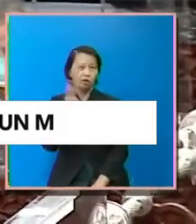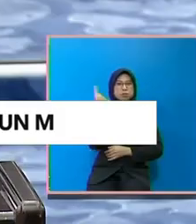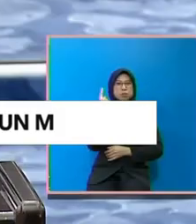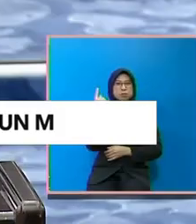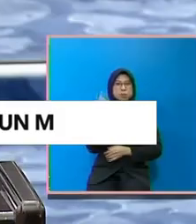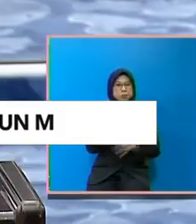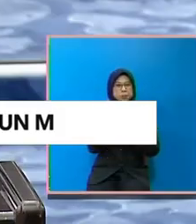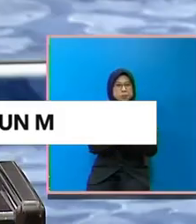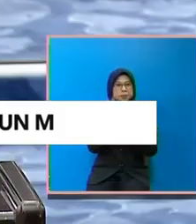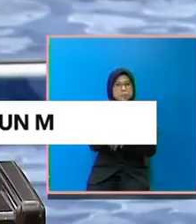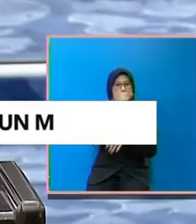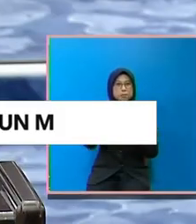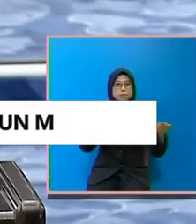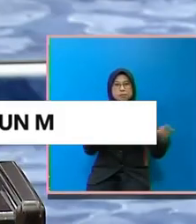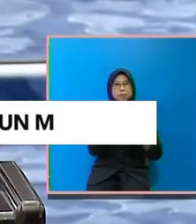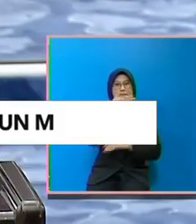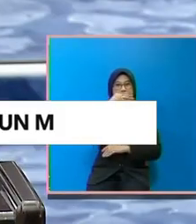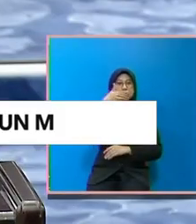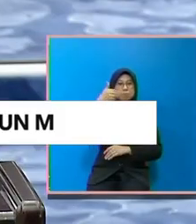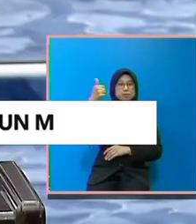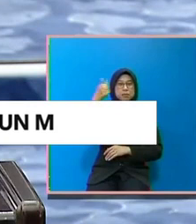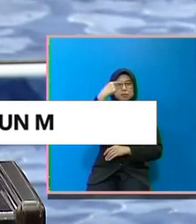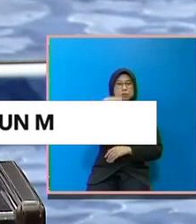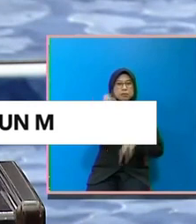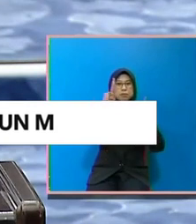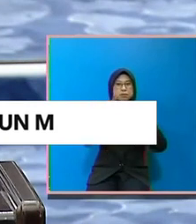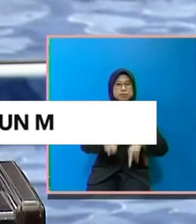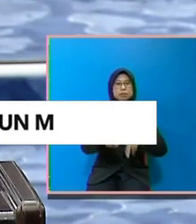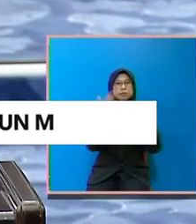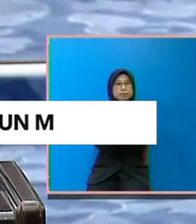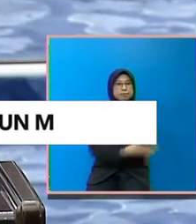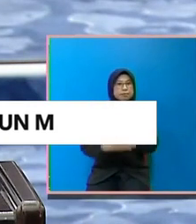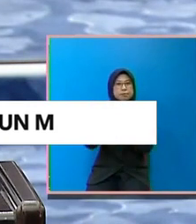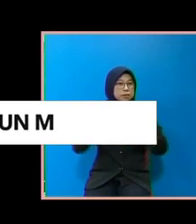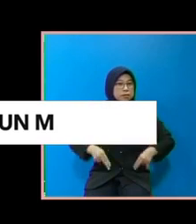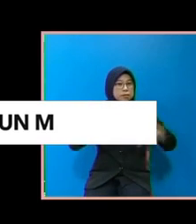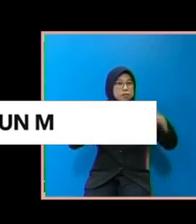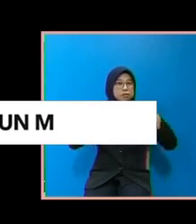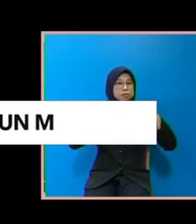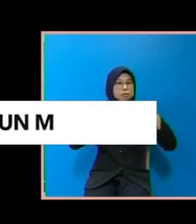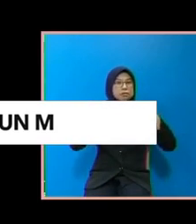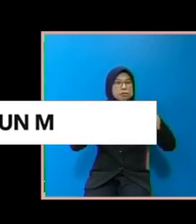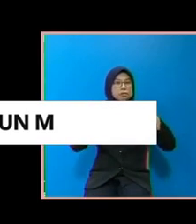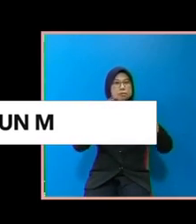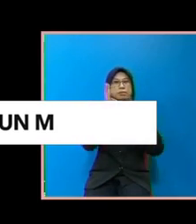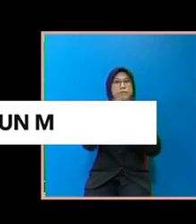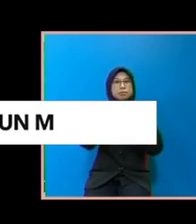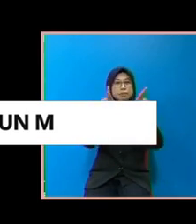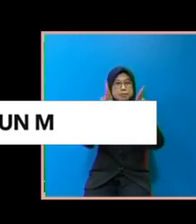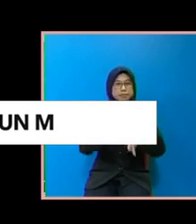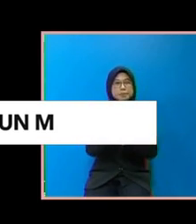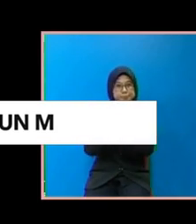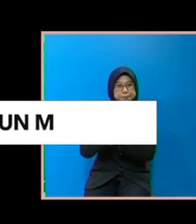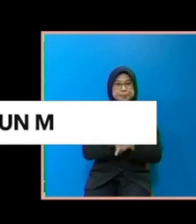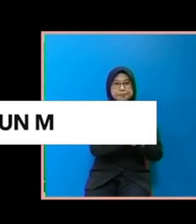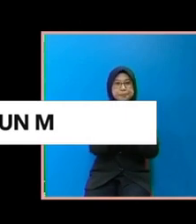mengakui kerajaan sini ada bukanlah kerajaan yang sempurna namun katanya kerajaan pimpinannya tidak subuh